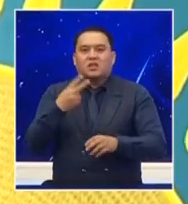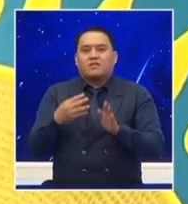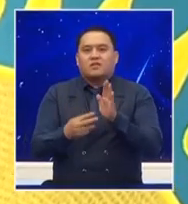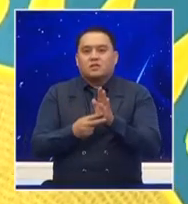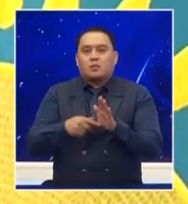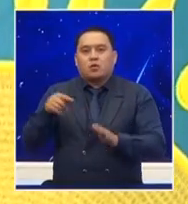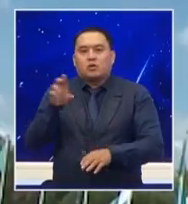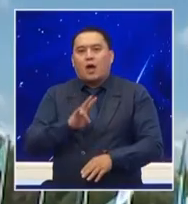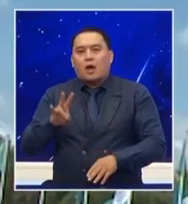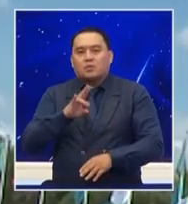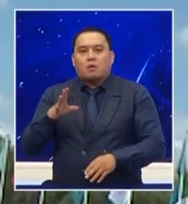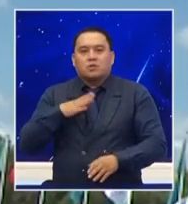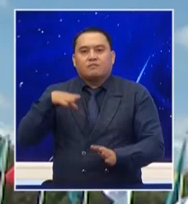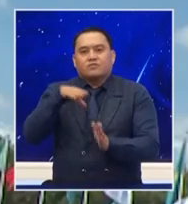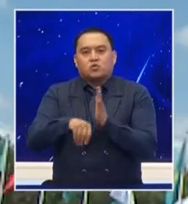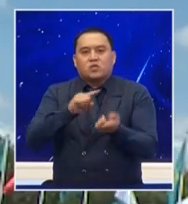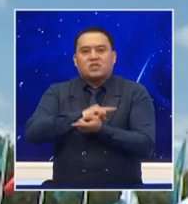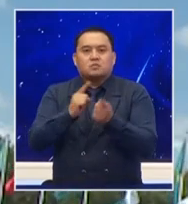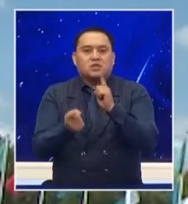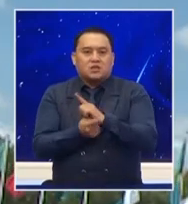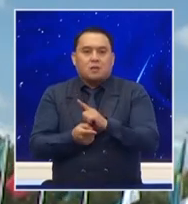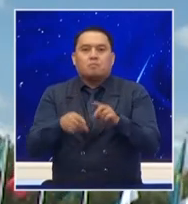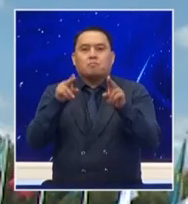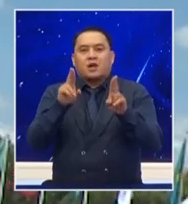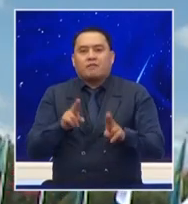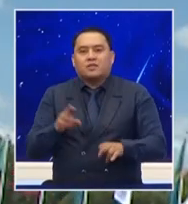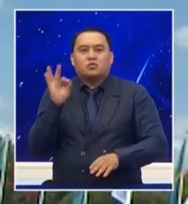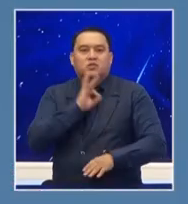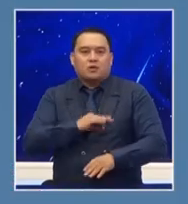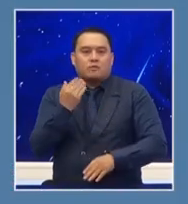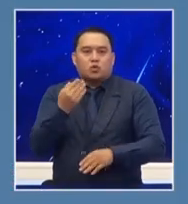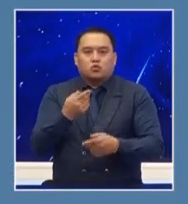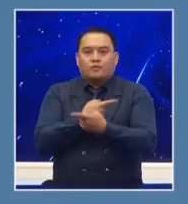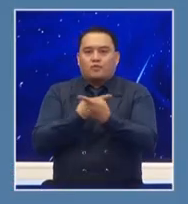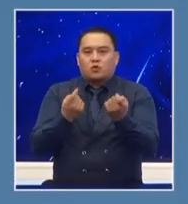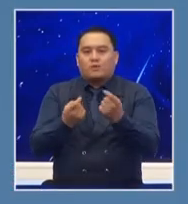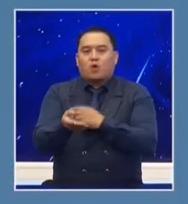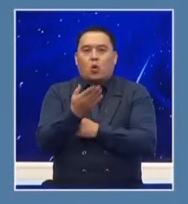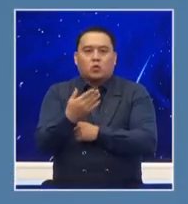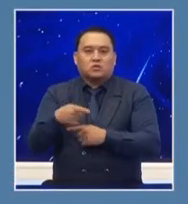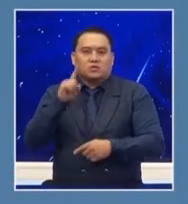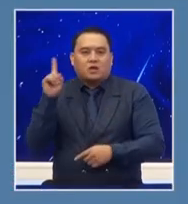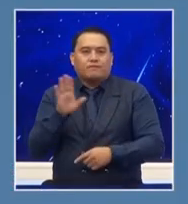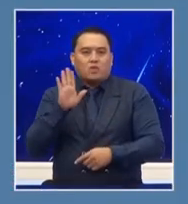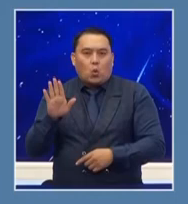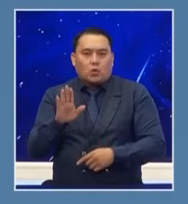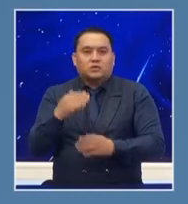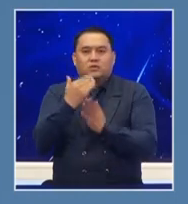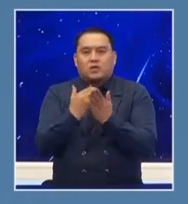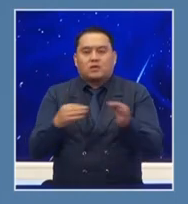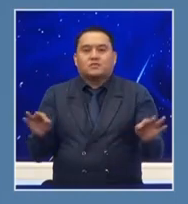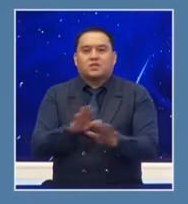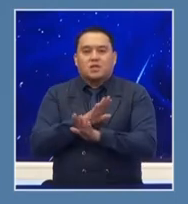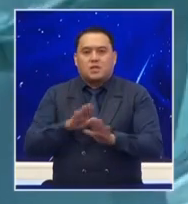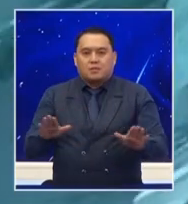Напомним, 27 ноября были внесены изменения в правила эксплуатирования изображений государственного флага, герба и текста